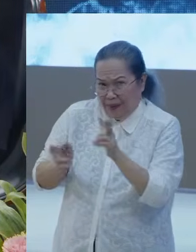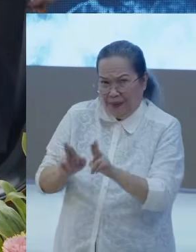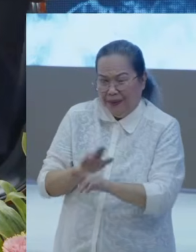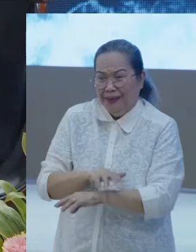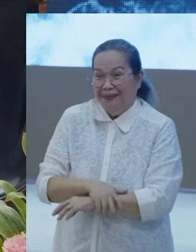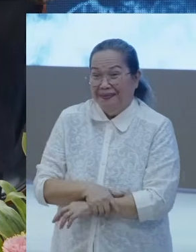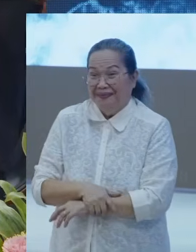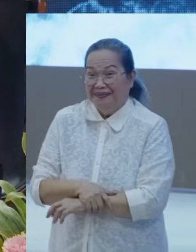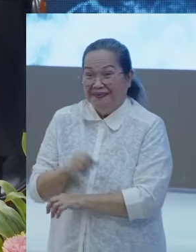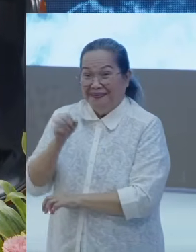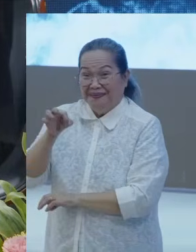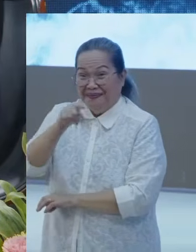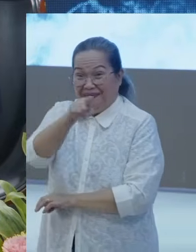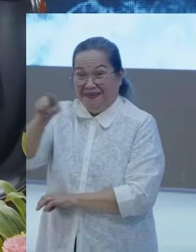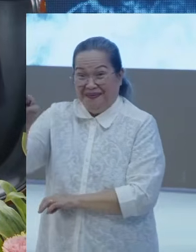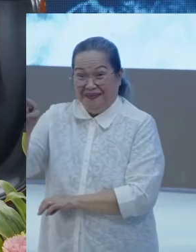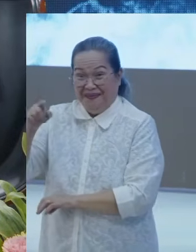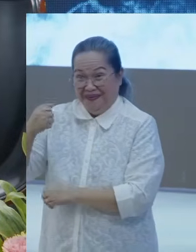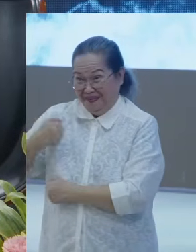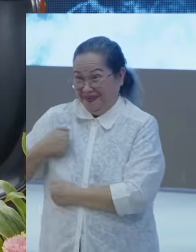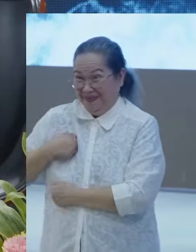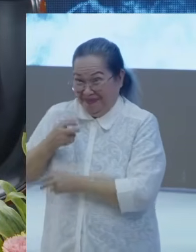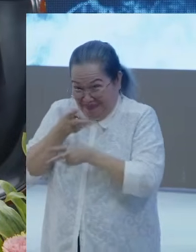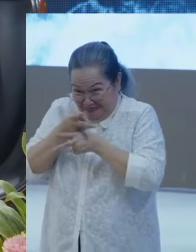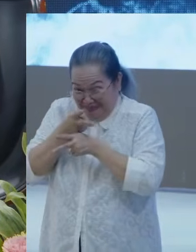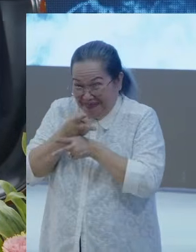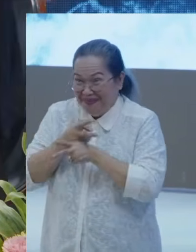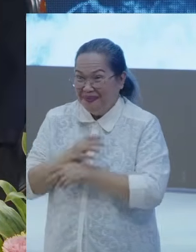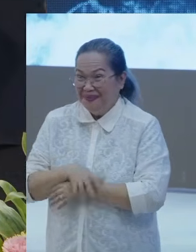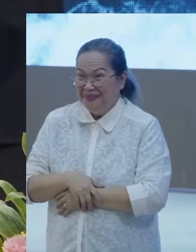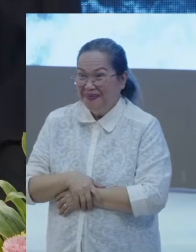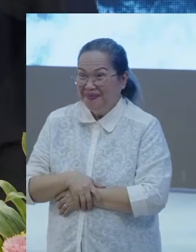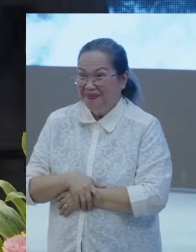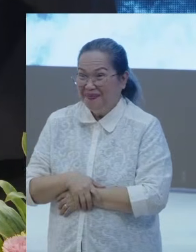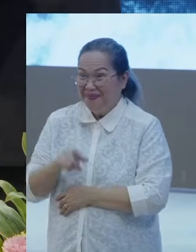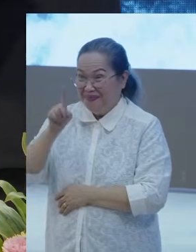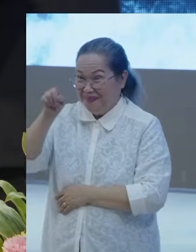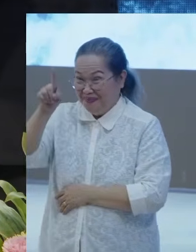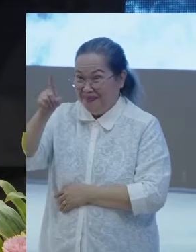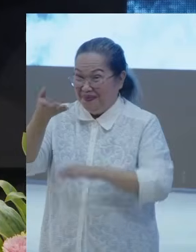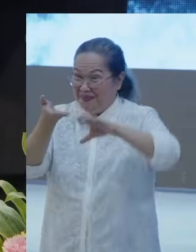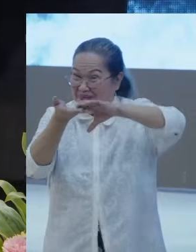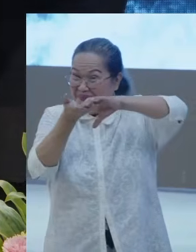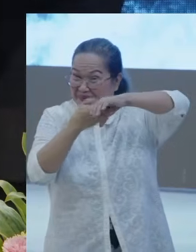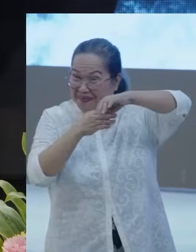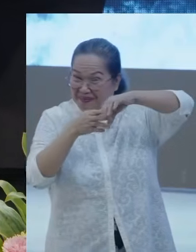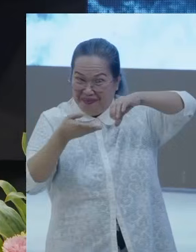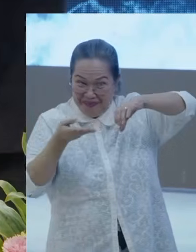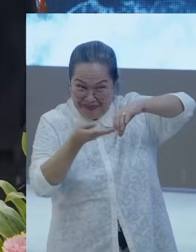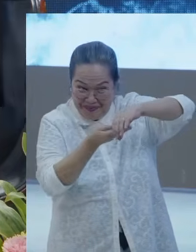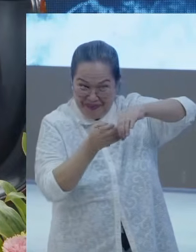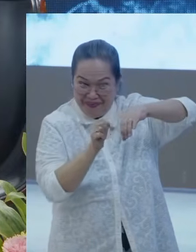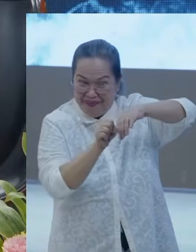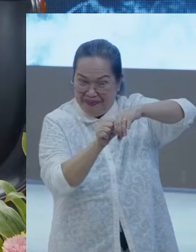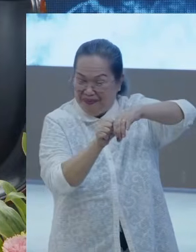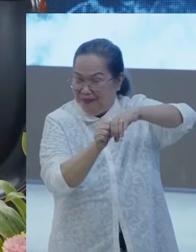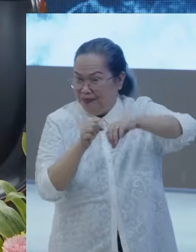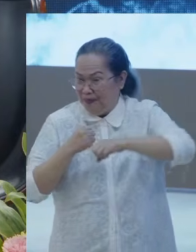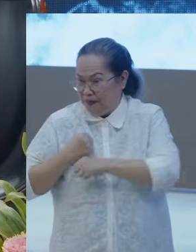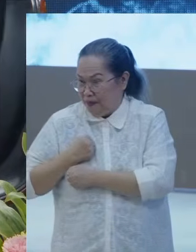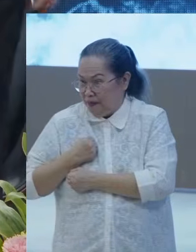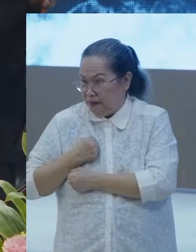Kung kayo ay Roman soldier at pinabantay sa inyo ang isang gravesite,